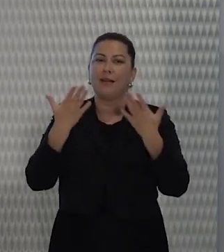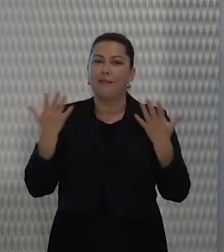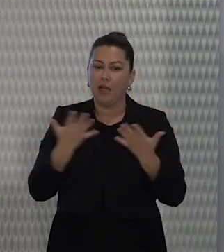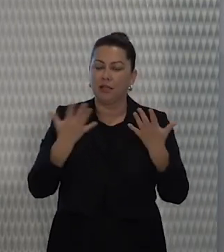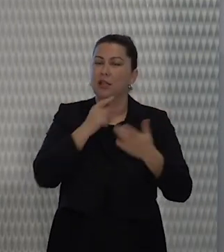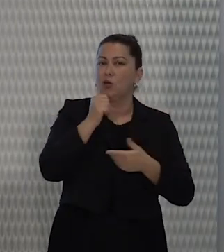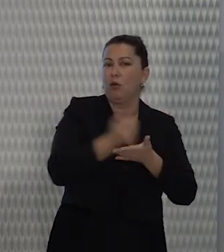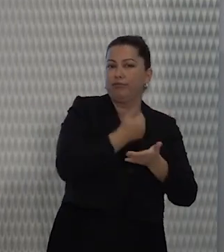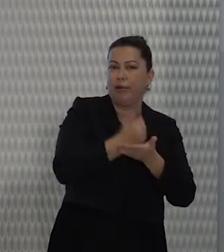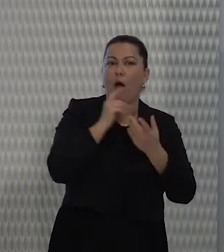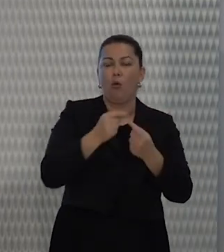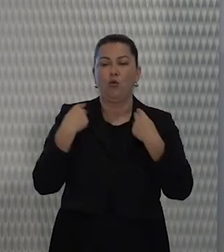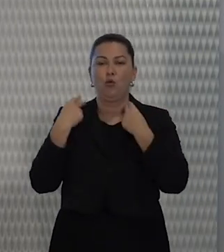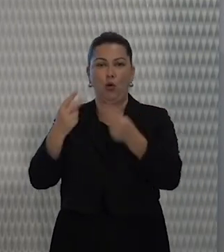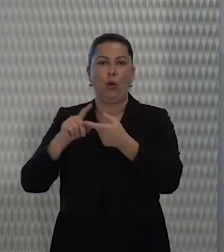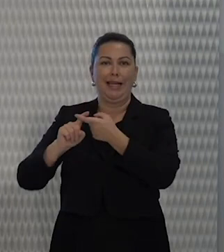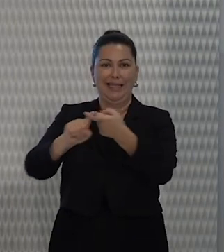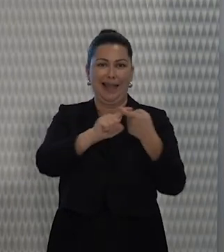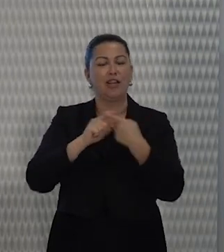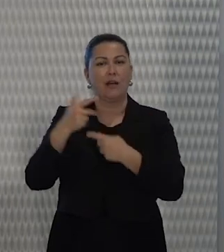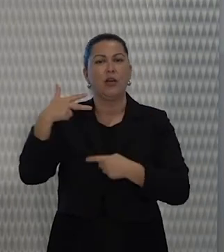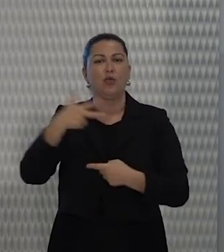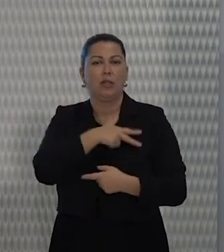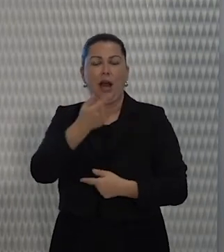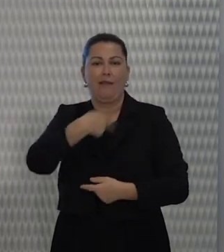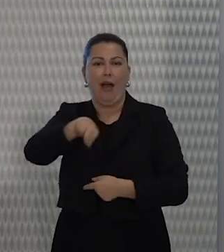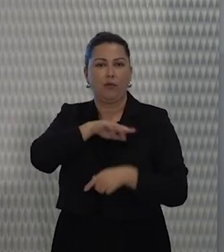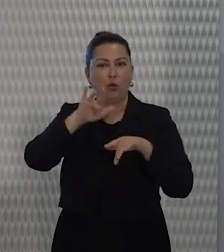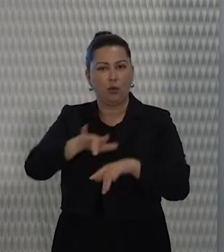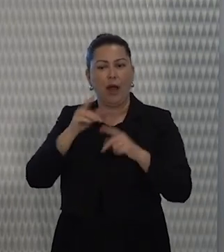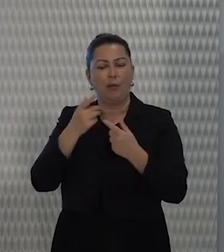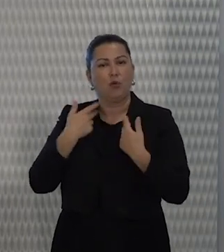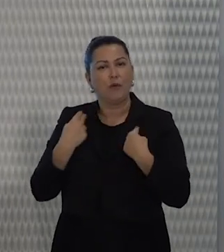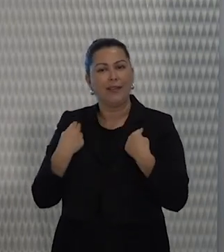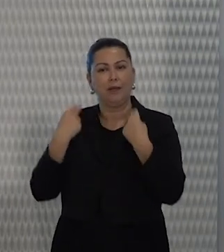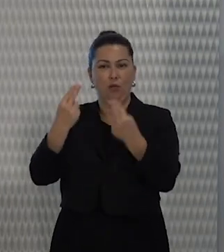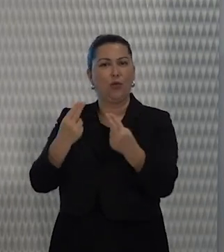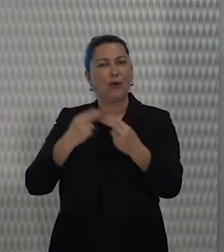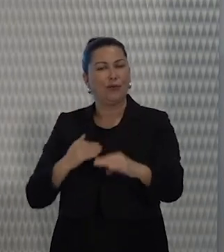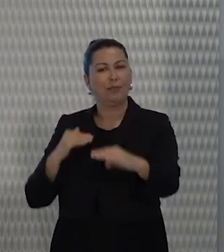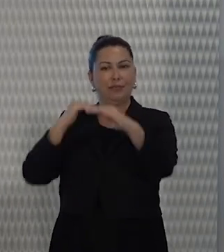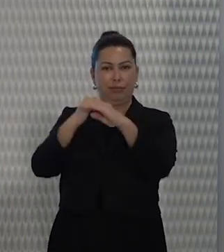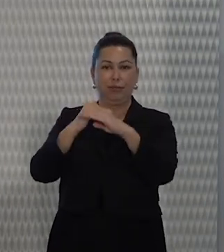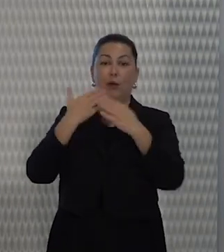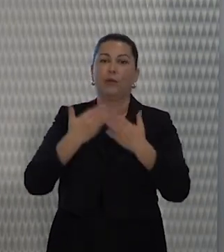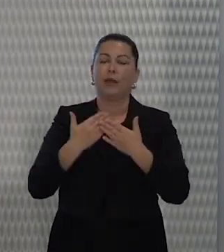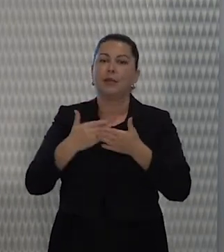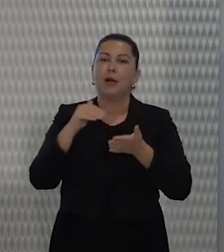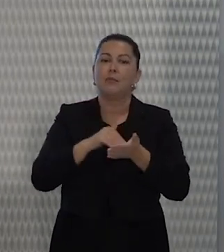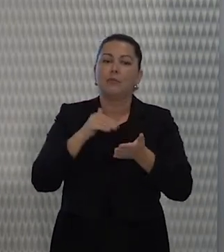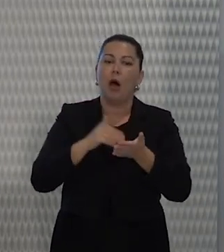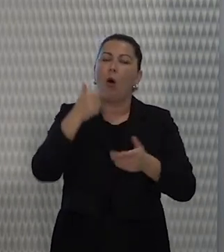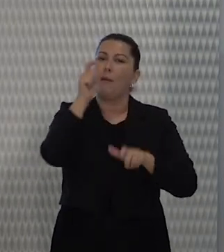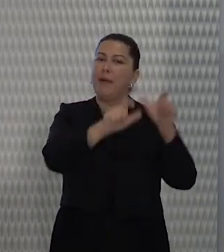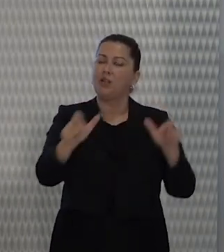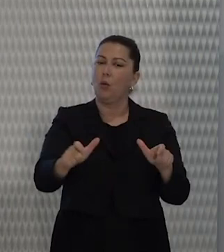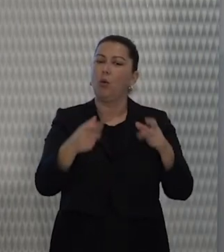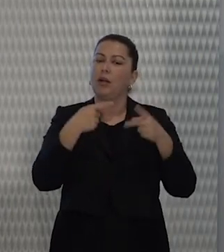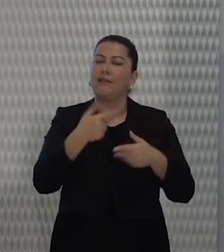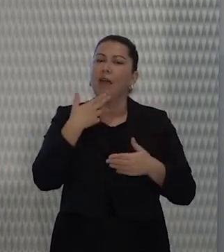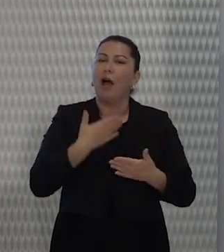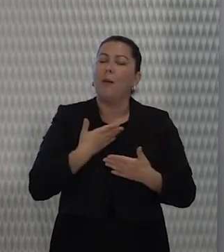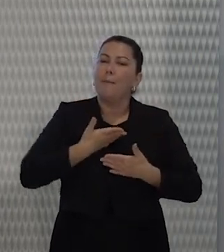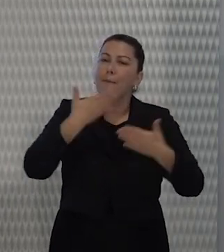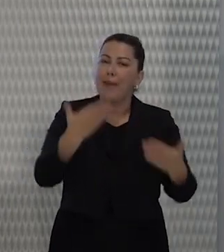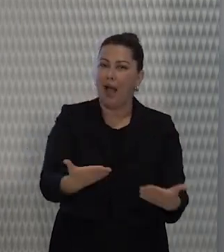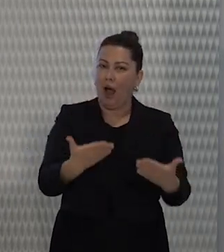zurückgeben in der sozialen Verantwortung. Und es braucht dazu Persönlichkeiten, die bereit sind, mehr zu tun, als sie müssten.